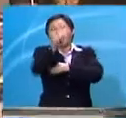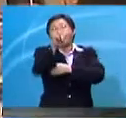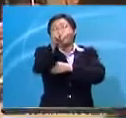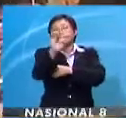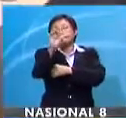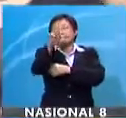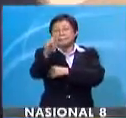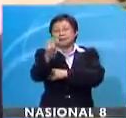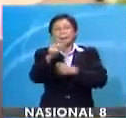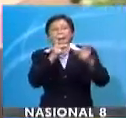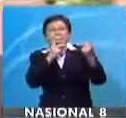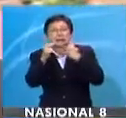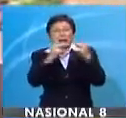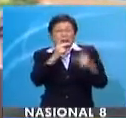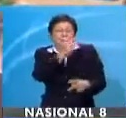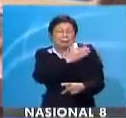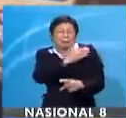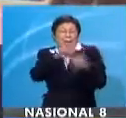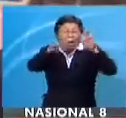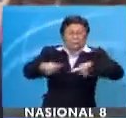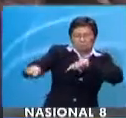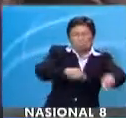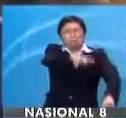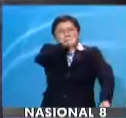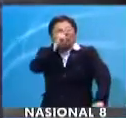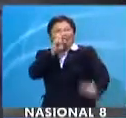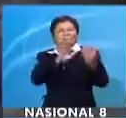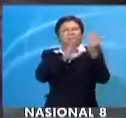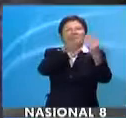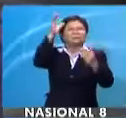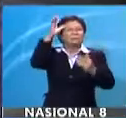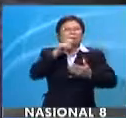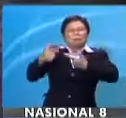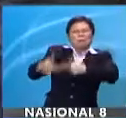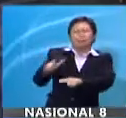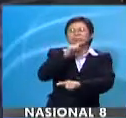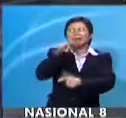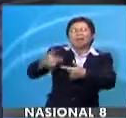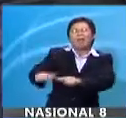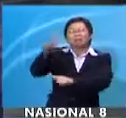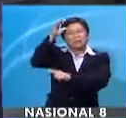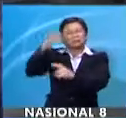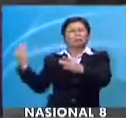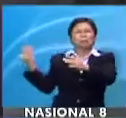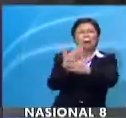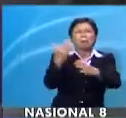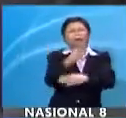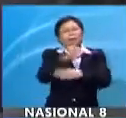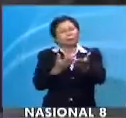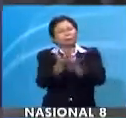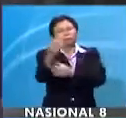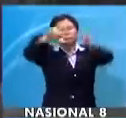Del Rosario menggesa ASEAN untuk bertindak tegas dengan tidak membiarkan China terus mencabuli seterusnya